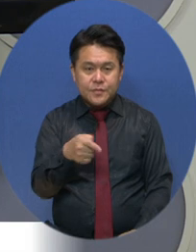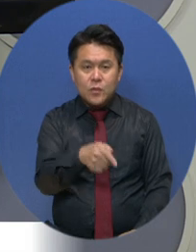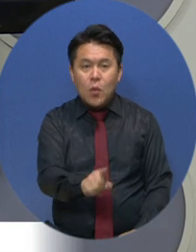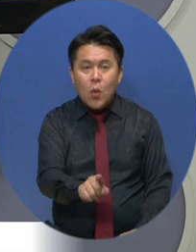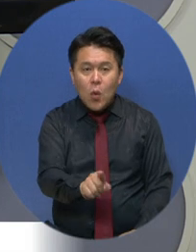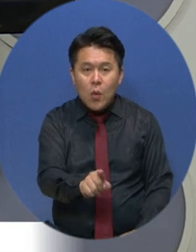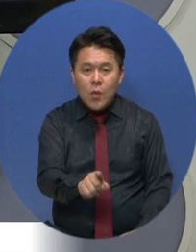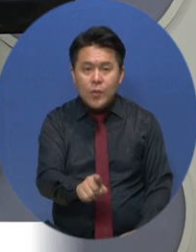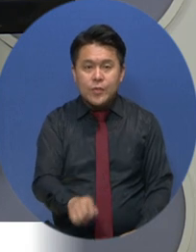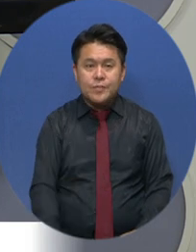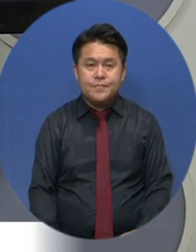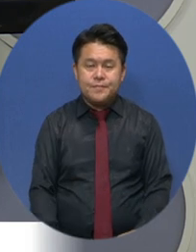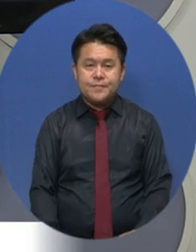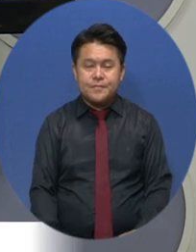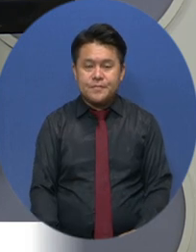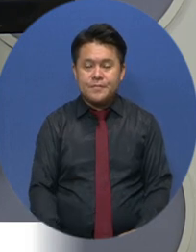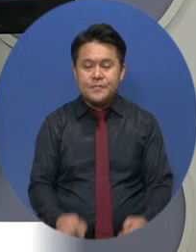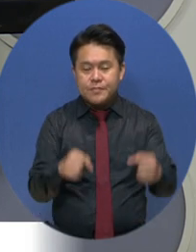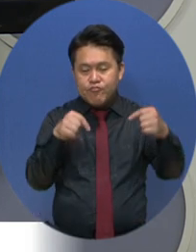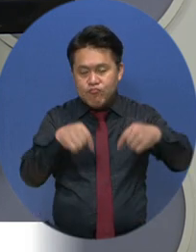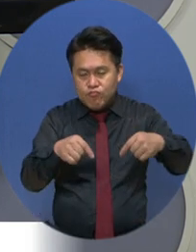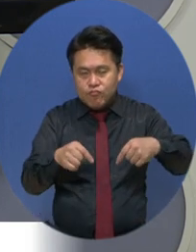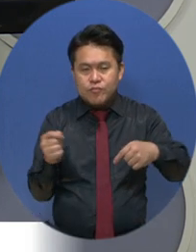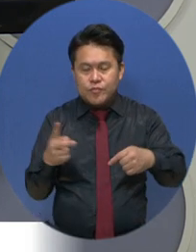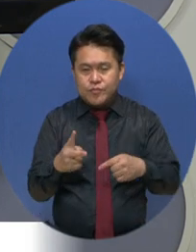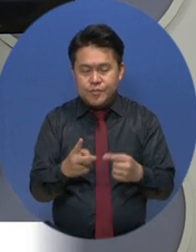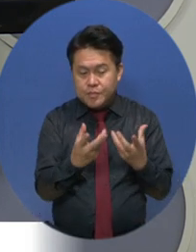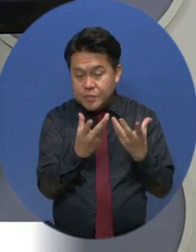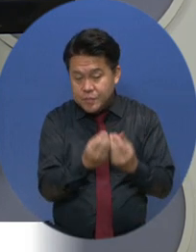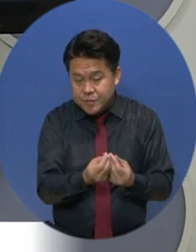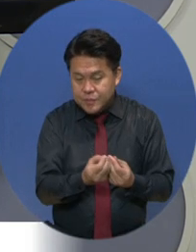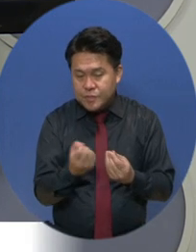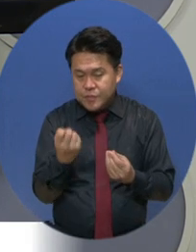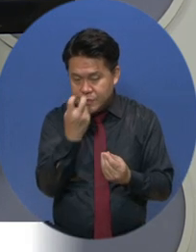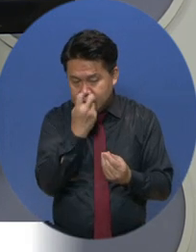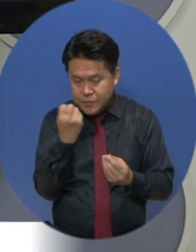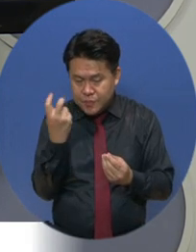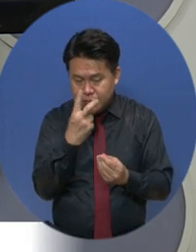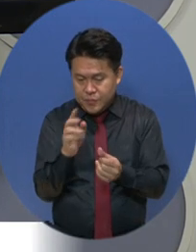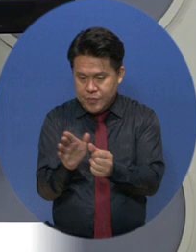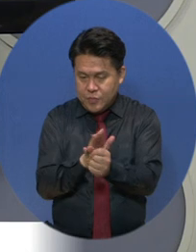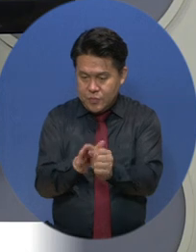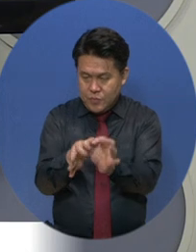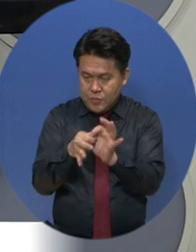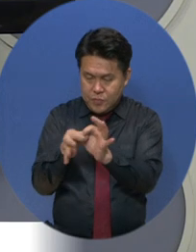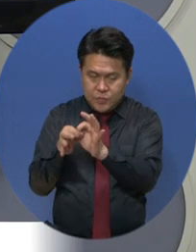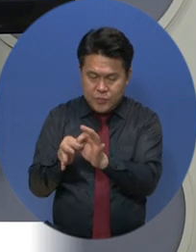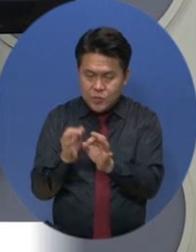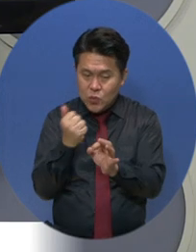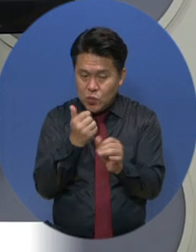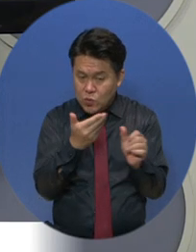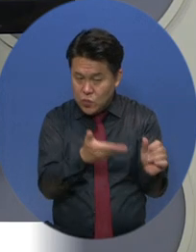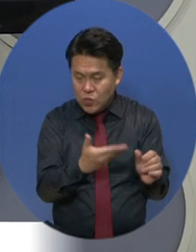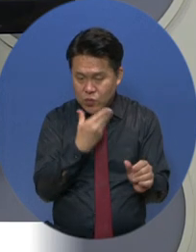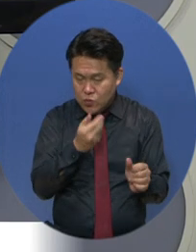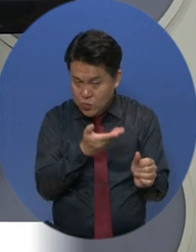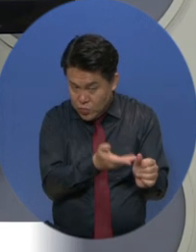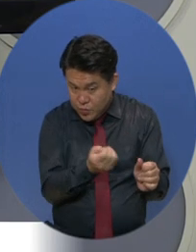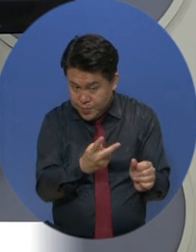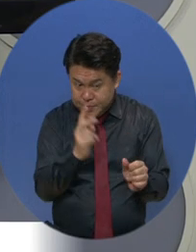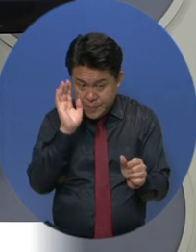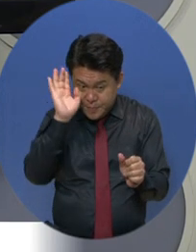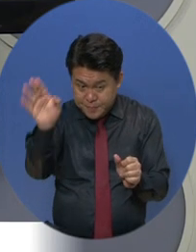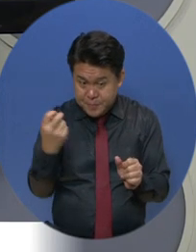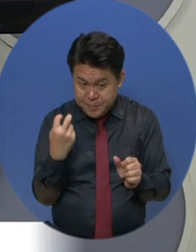위기가 저게 초기 상담부터 통합적 사례관리 서비스 연계와 복지서비스 제공 사후 관리까지